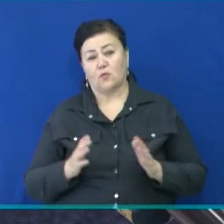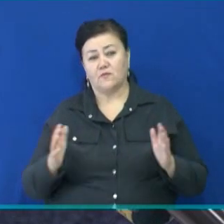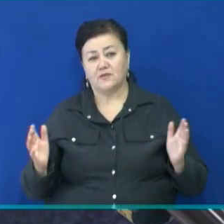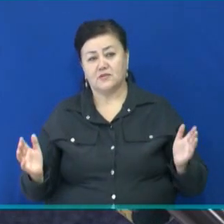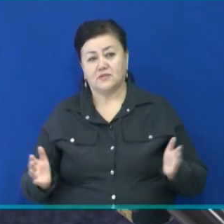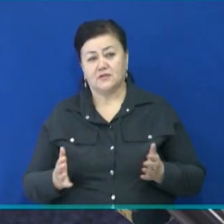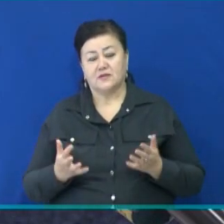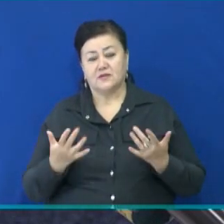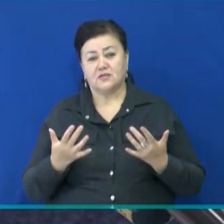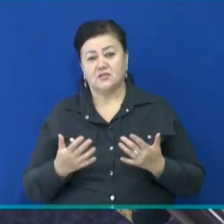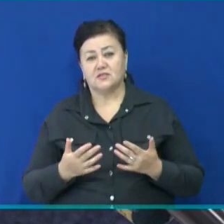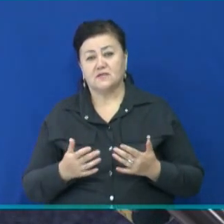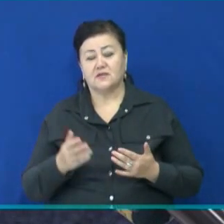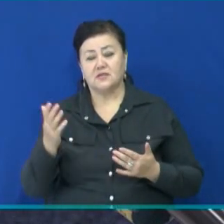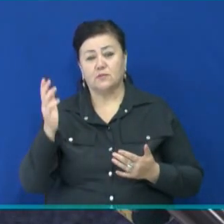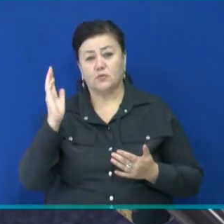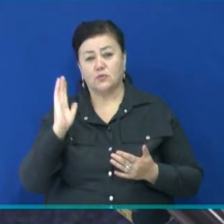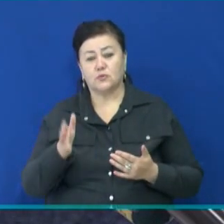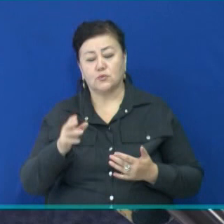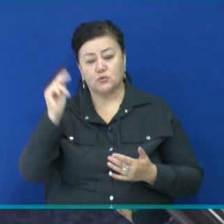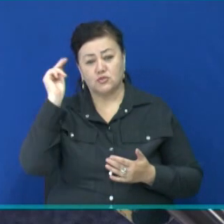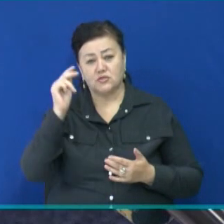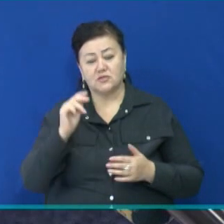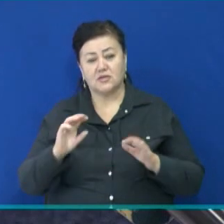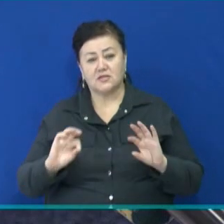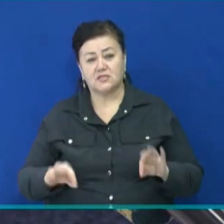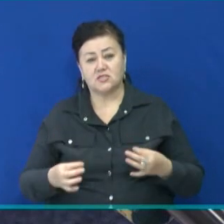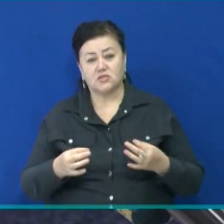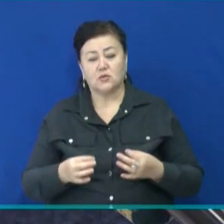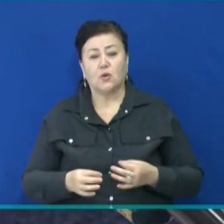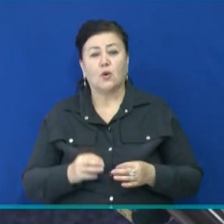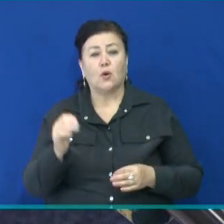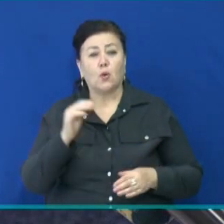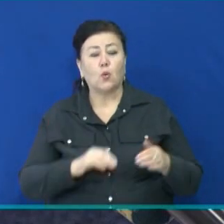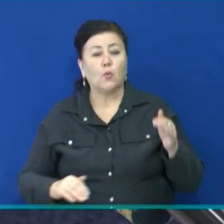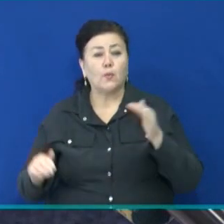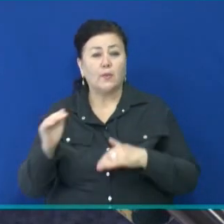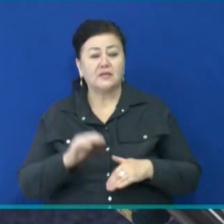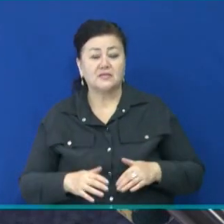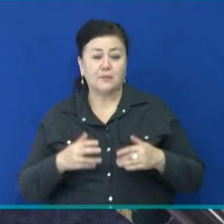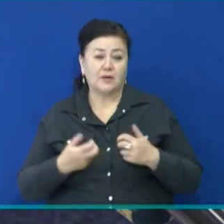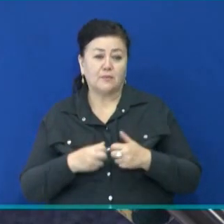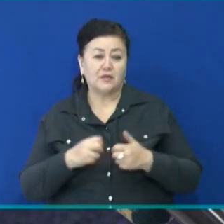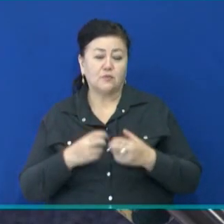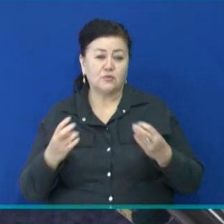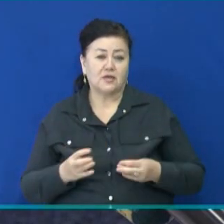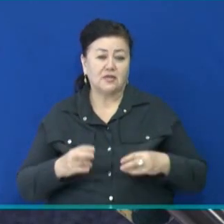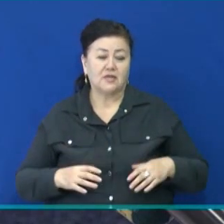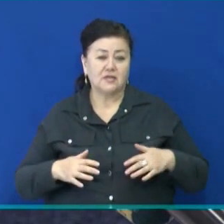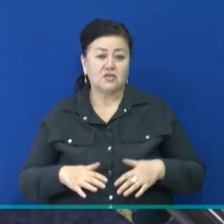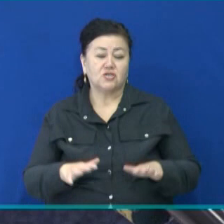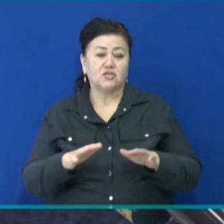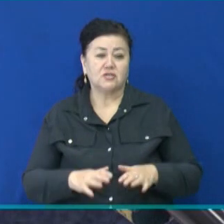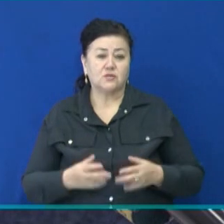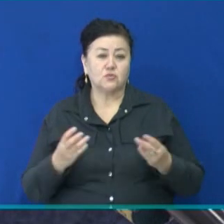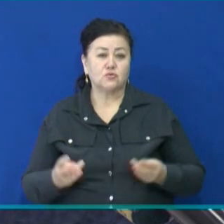Нужно увеличить количество мест, где будет разрешено купание. Это большая проблема, которую нужно решать. Там должны быть спасатели, нужно